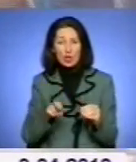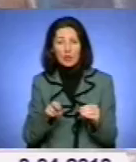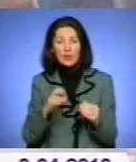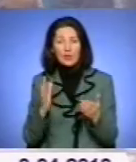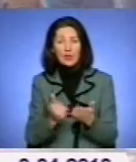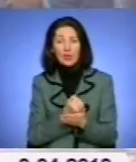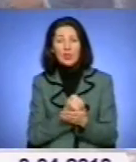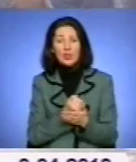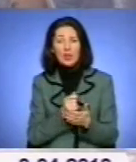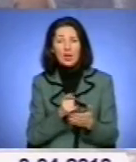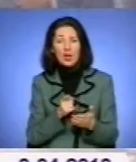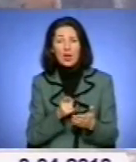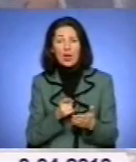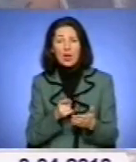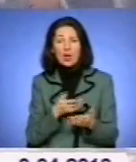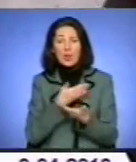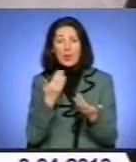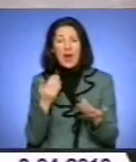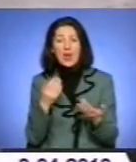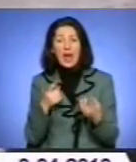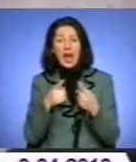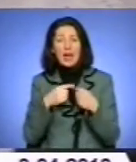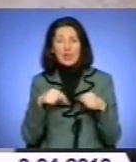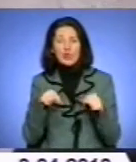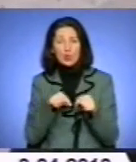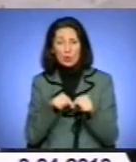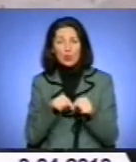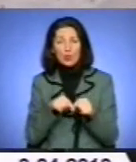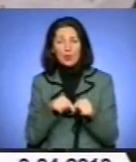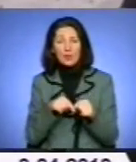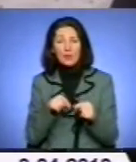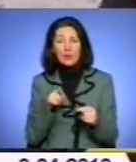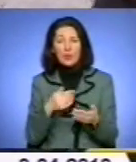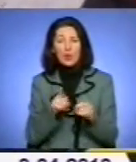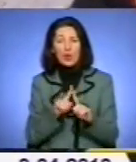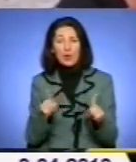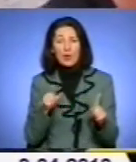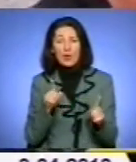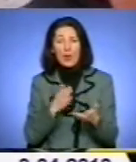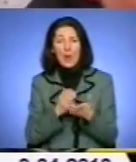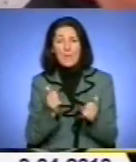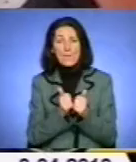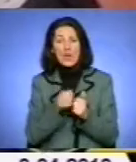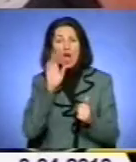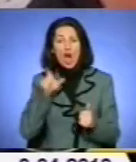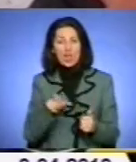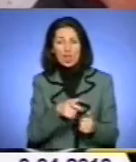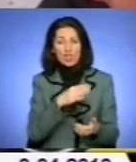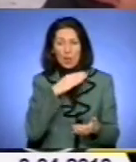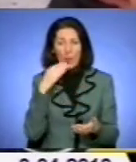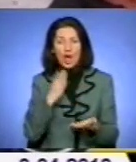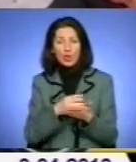в знаки відсутність інфраструктури. Особливо понад річку, то дуже багато є куплених хат, але то вже певно років